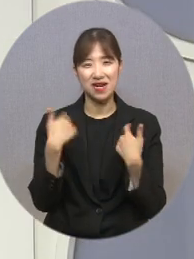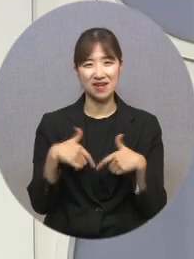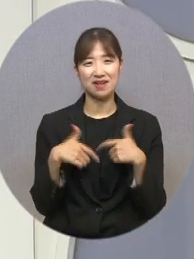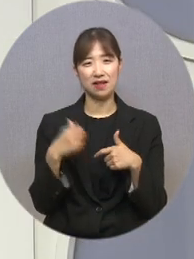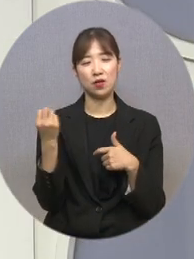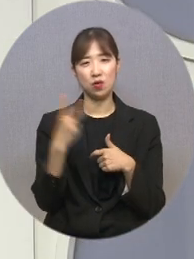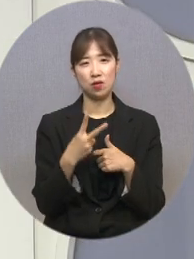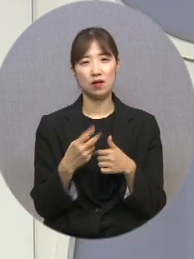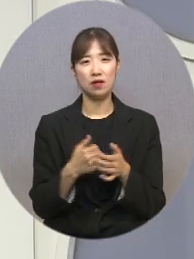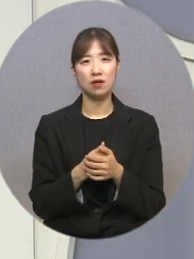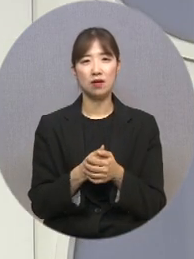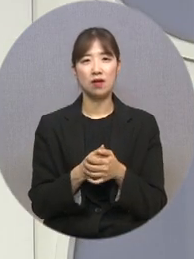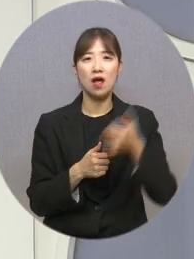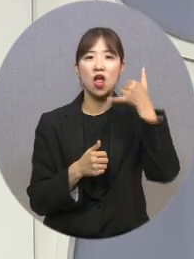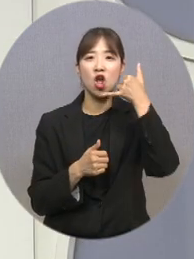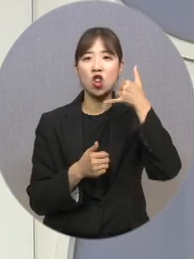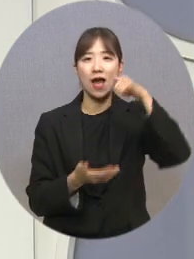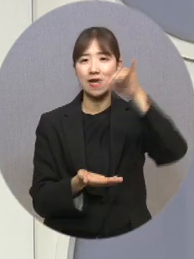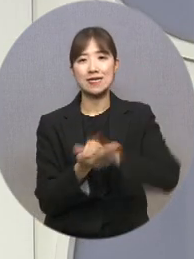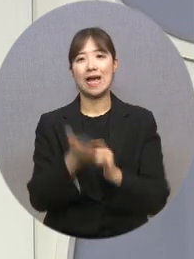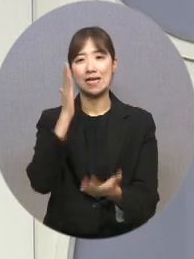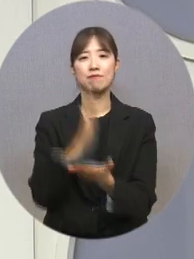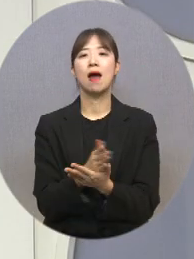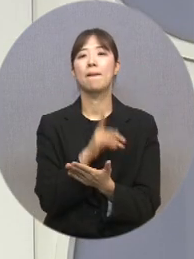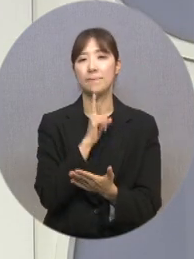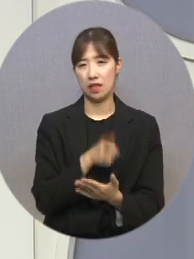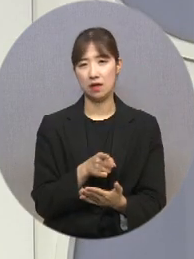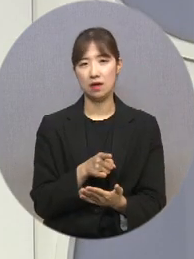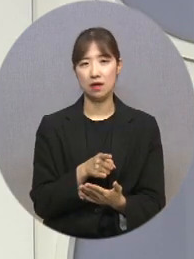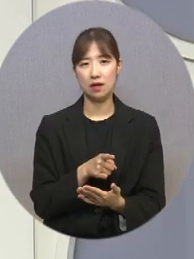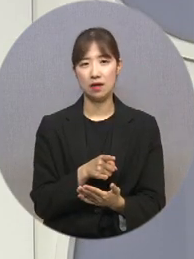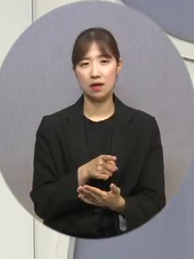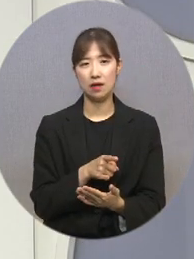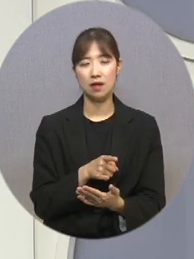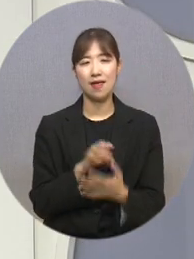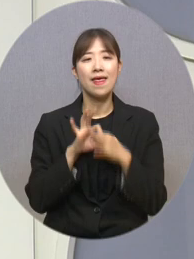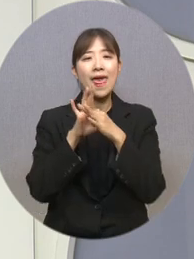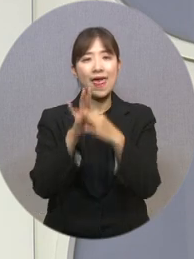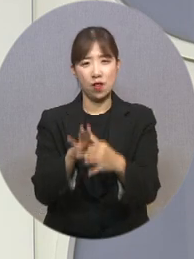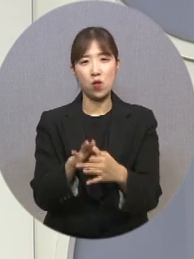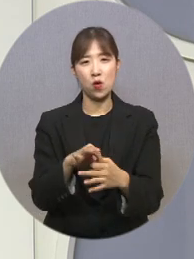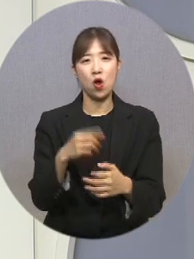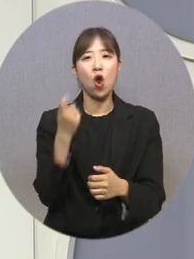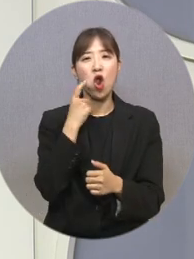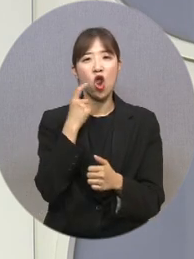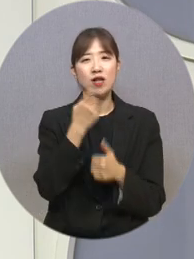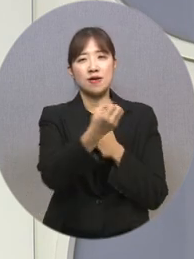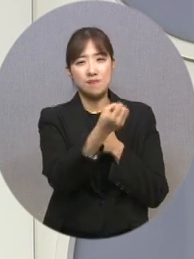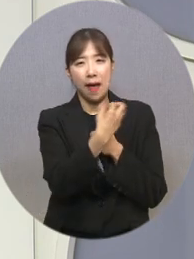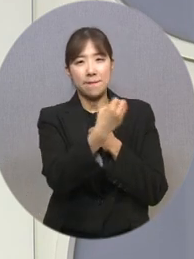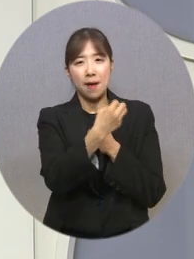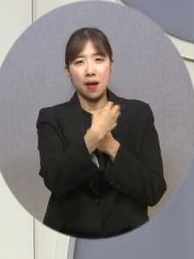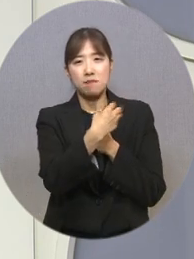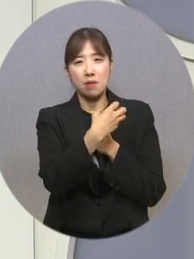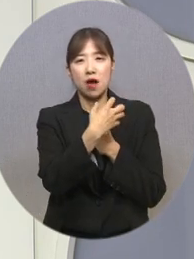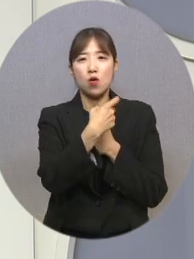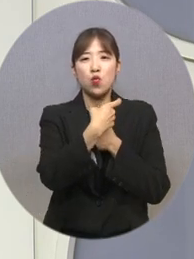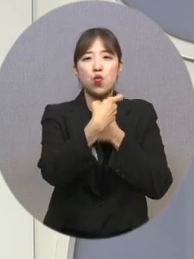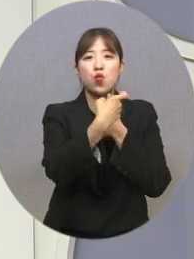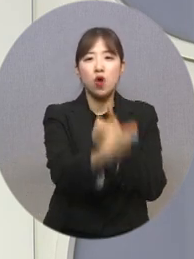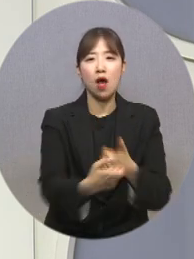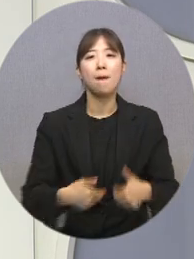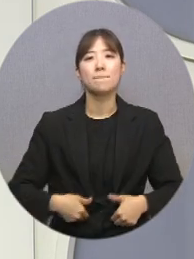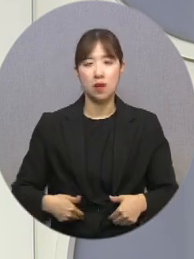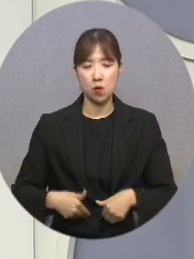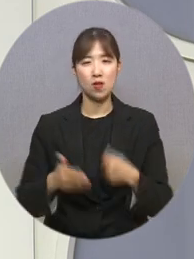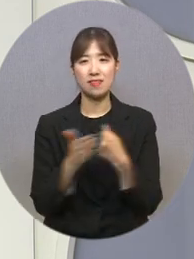그 전화를 끊지 마라 그러거든요. 좀 계속 자기 어떤 그 한쪽으로 이 거짓말이 주입이 돼야 되니까